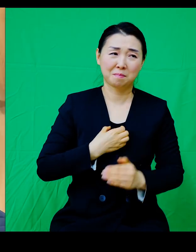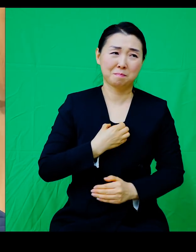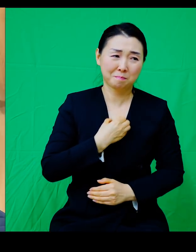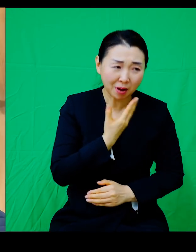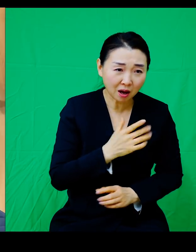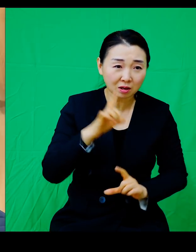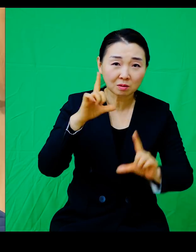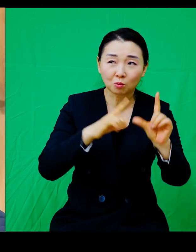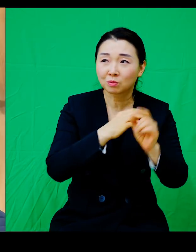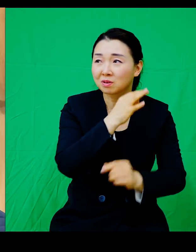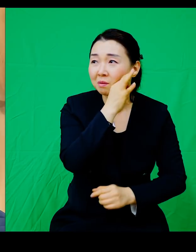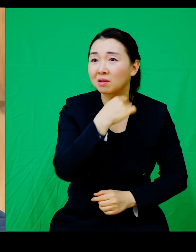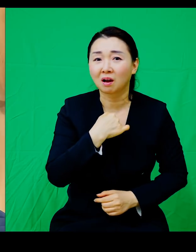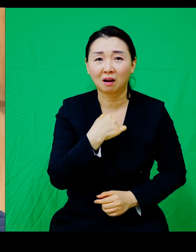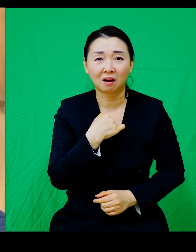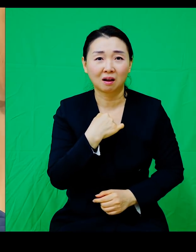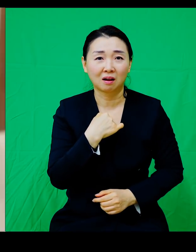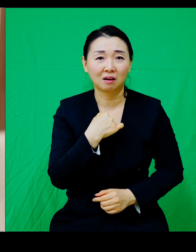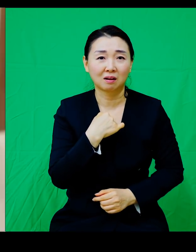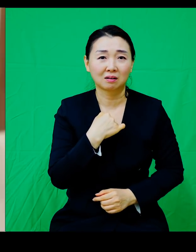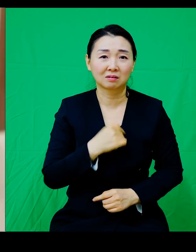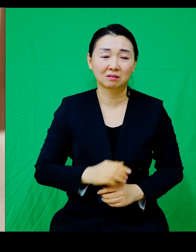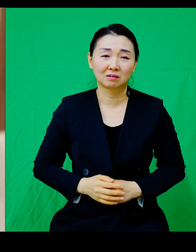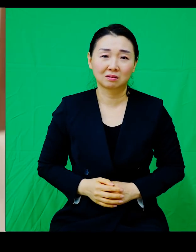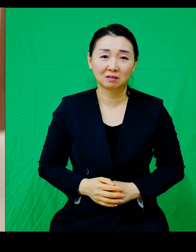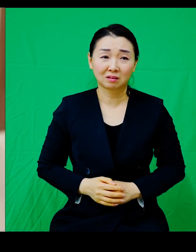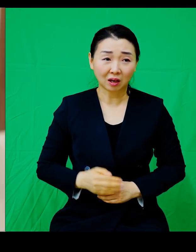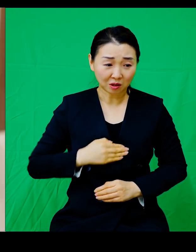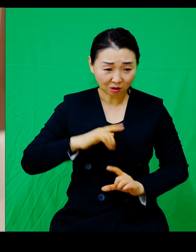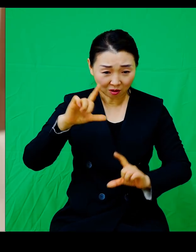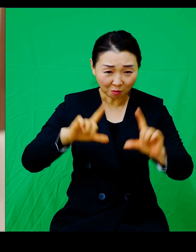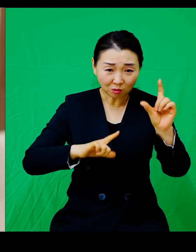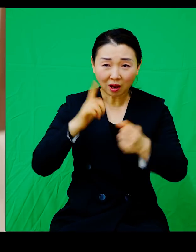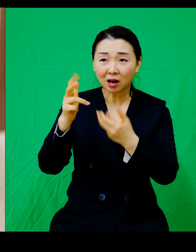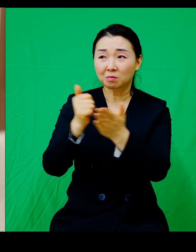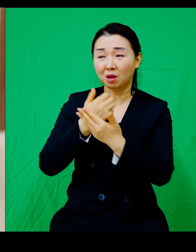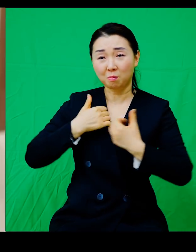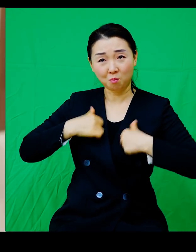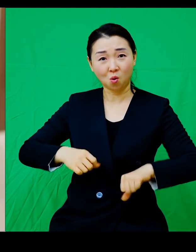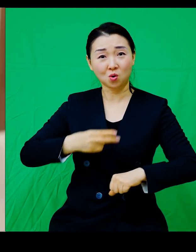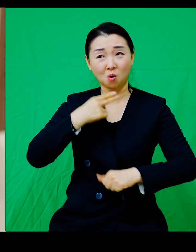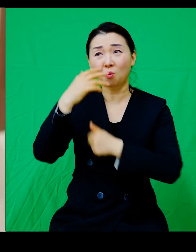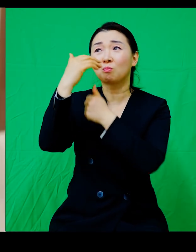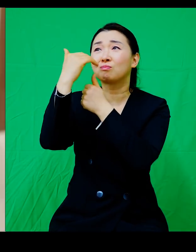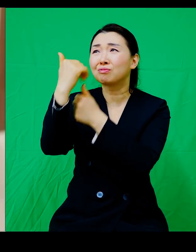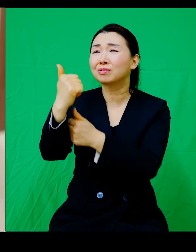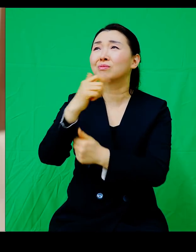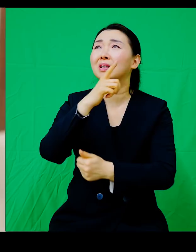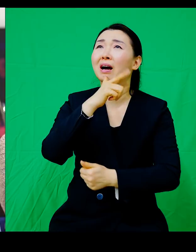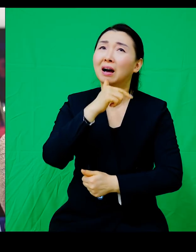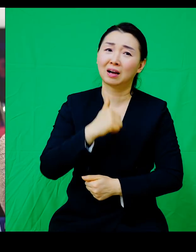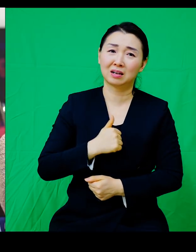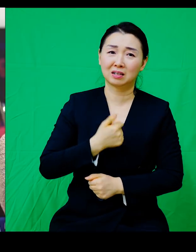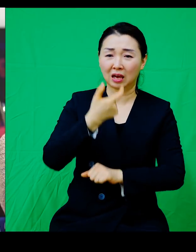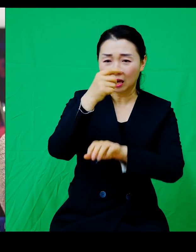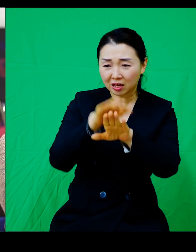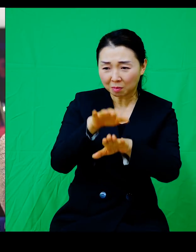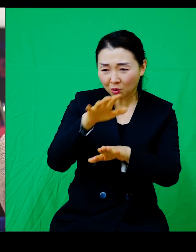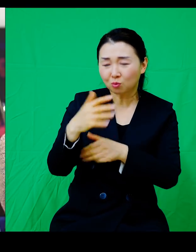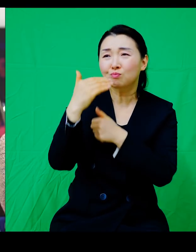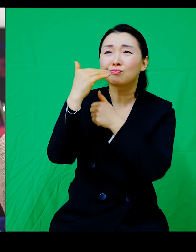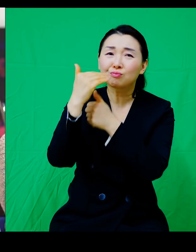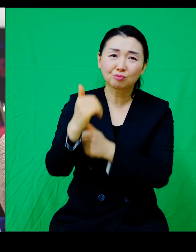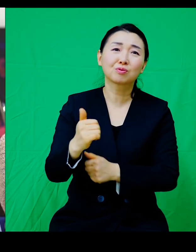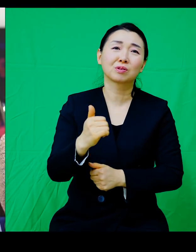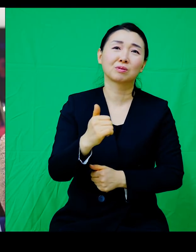이제 다 개어내고 이 모습도 너무 창피하지만 이런 저도 하나님이 이렇게 포기하지 않으시고 부르시는구나 이렇게